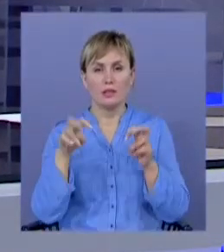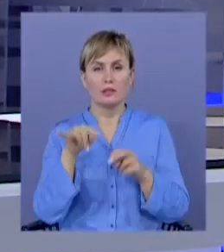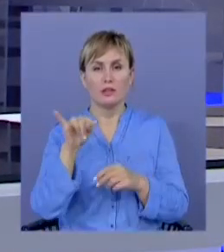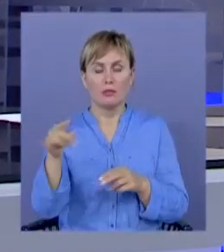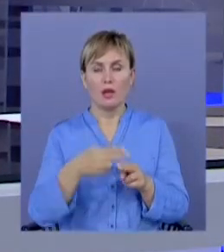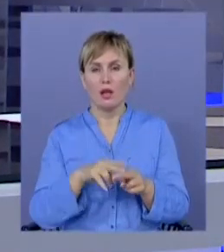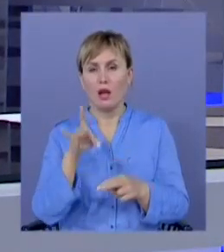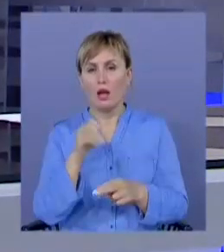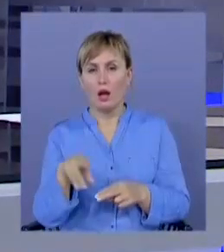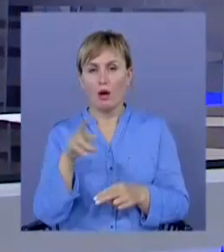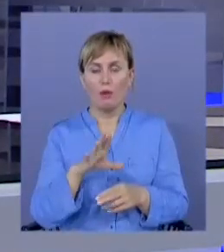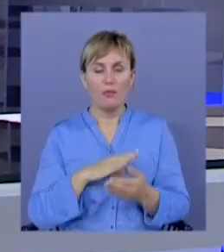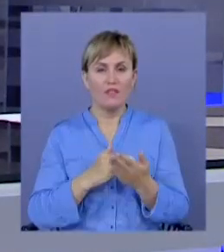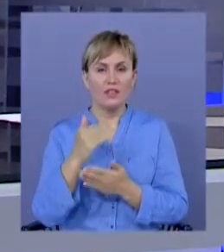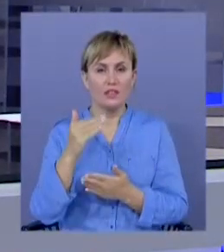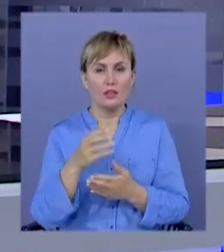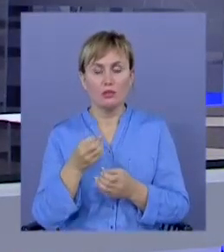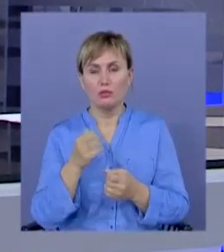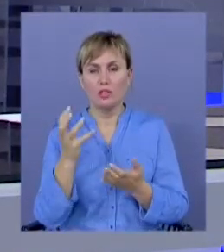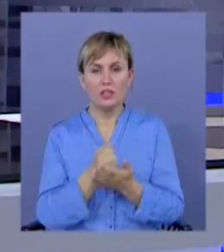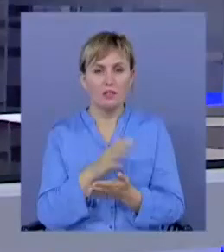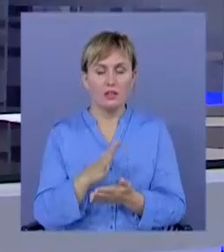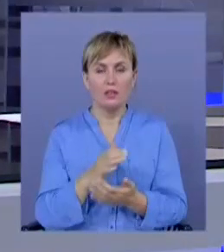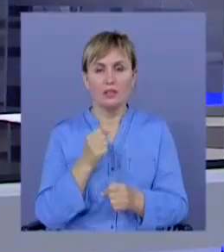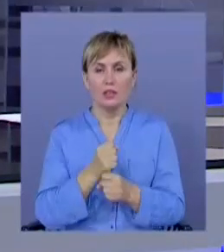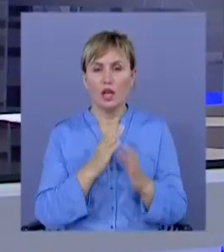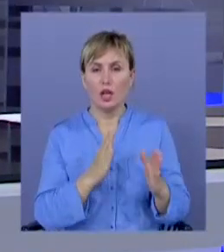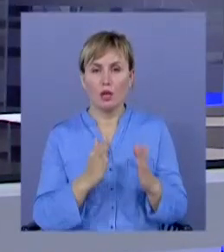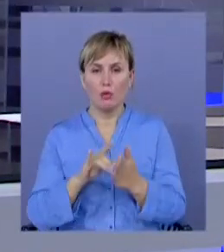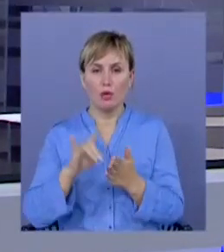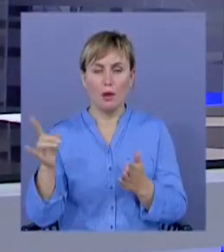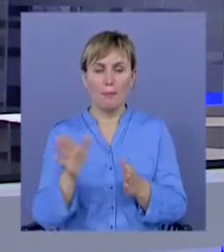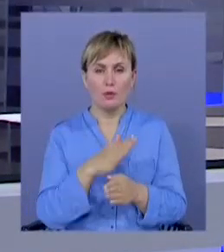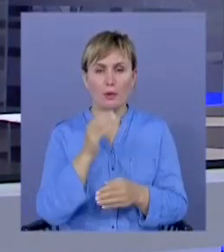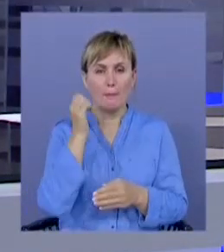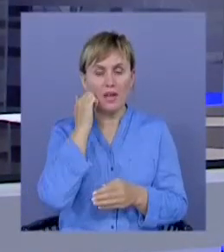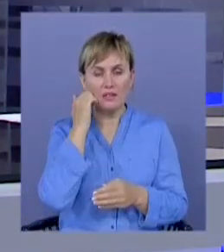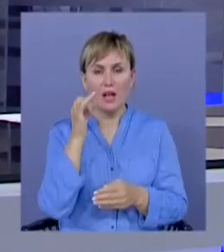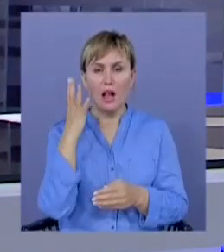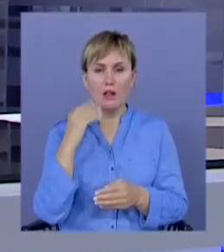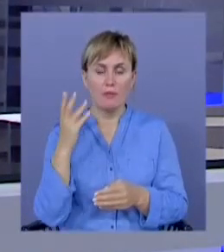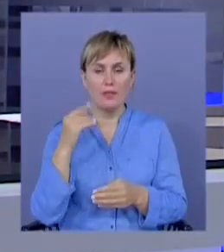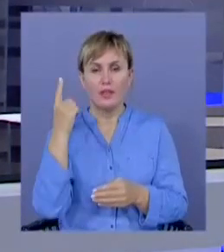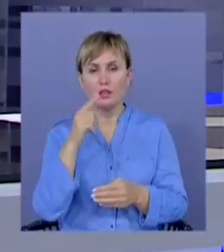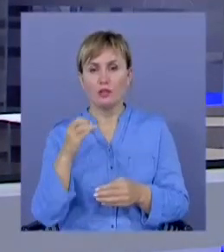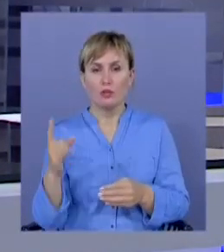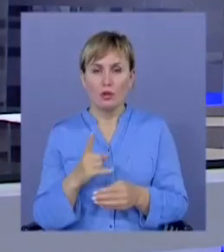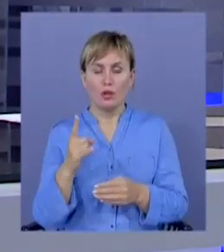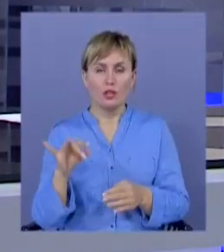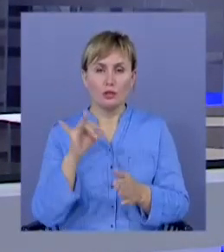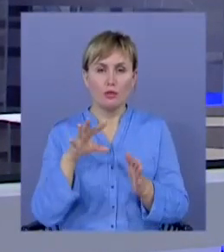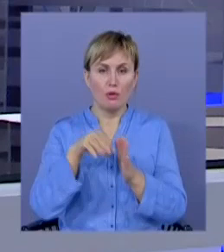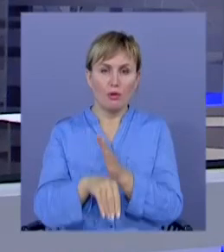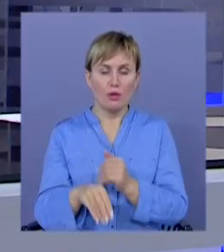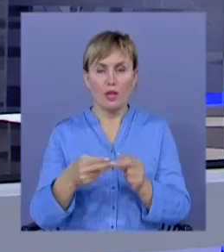рекорды которого по скорости и высоте еще не побиты, совершал регулярные рейсы между Москвой и Алматой. Идею еще раз вписать в историю